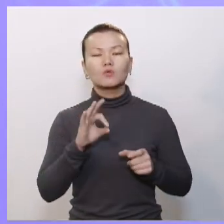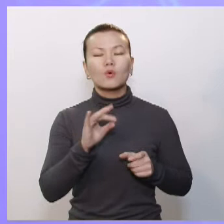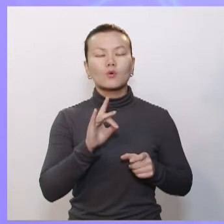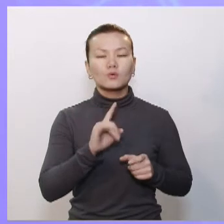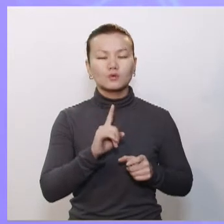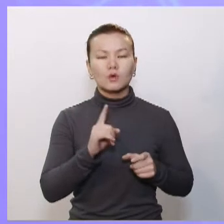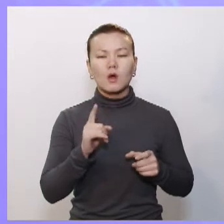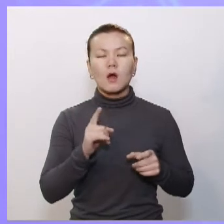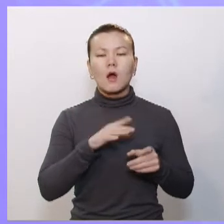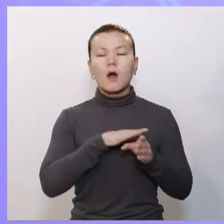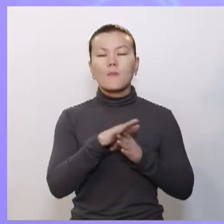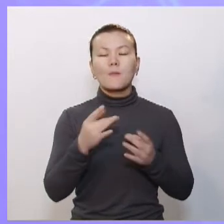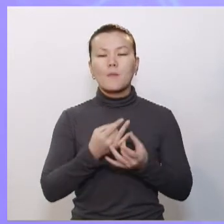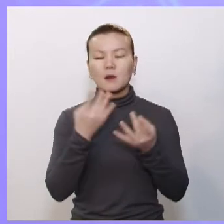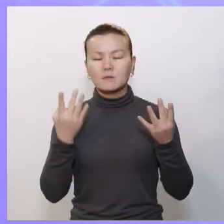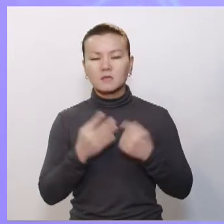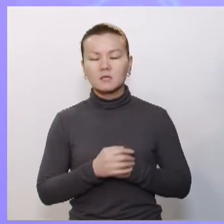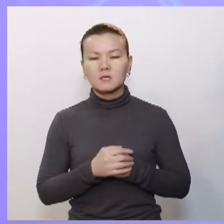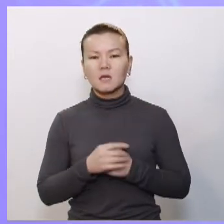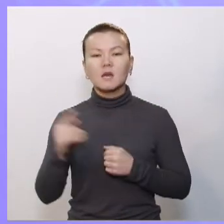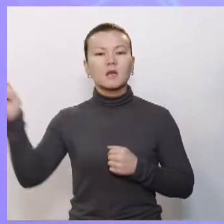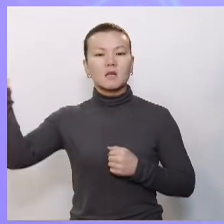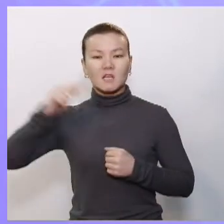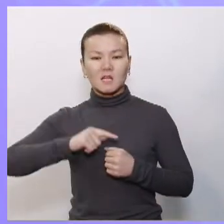Келген куштар келе башташат.